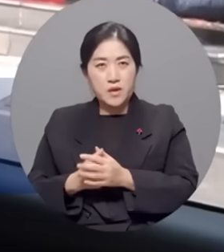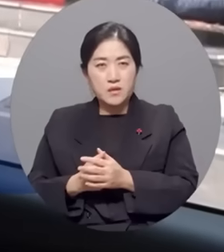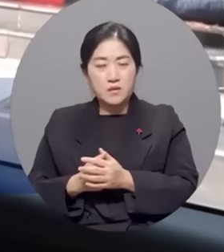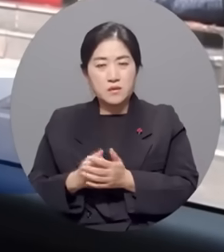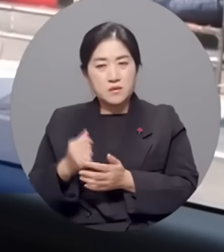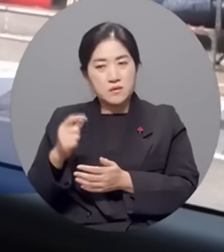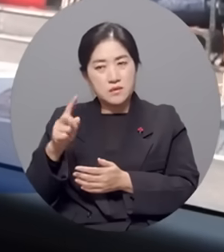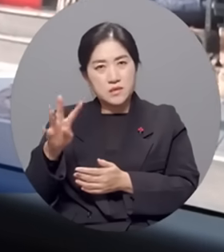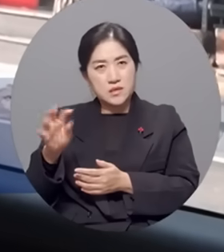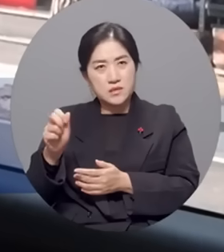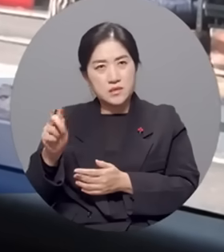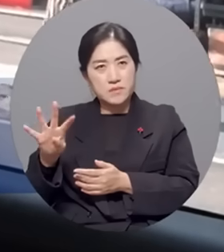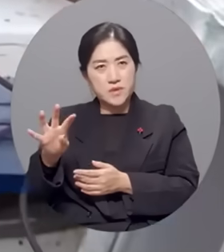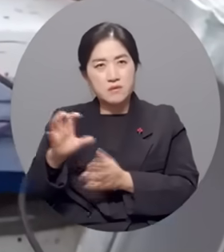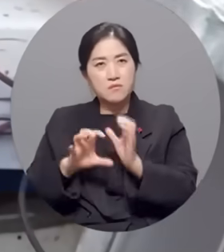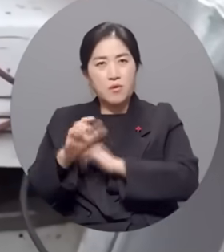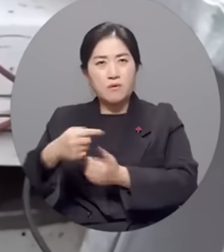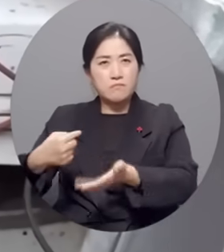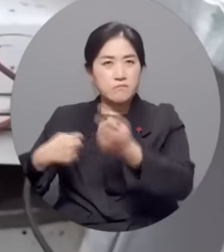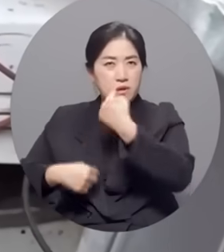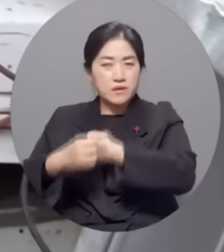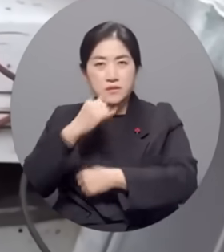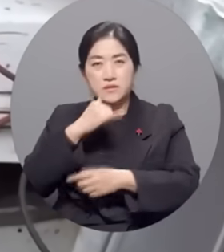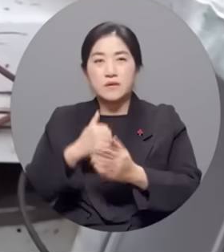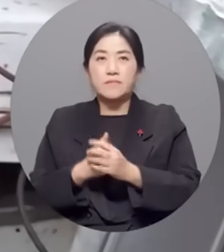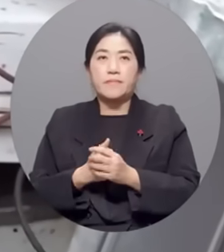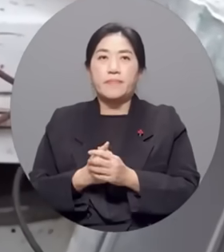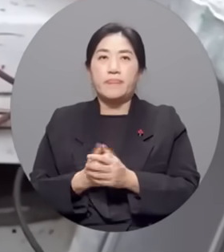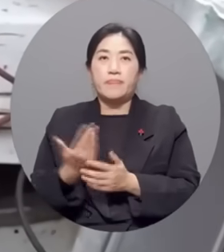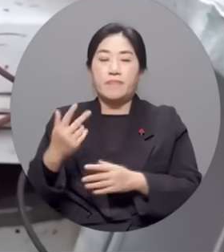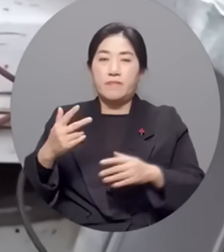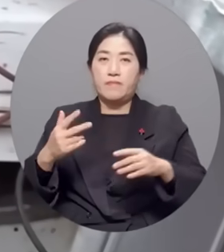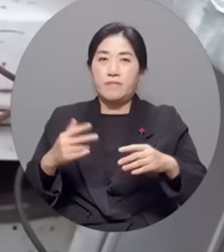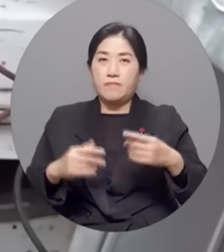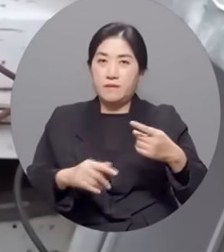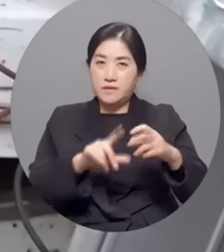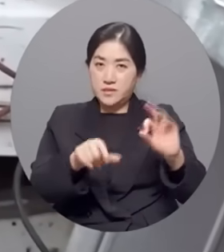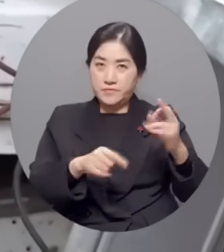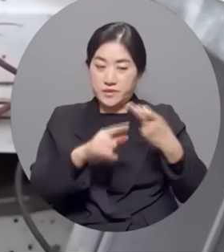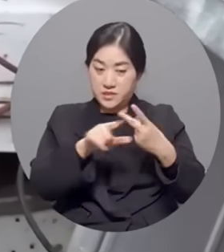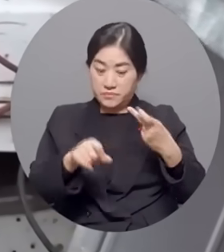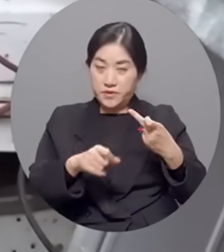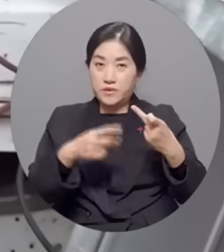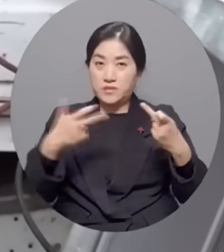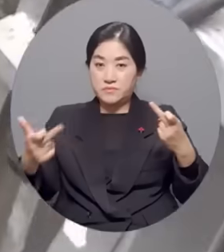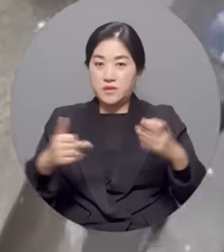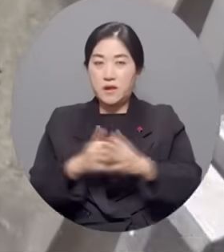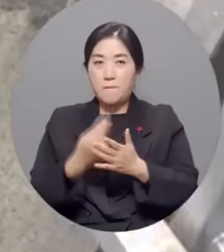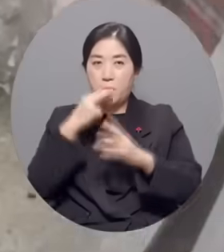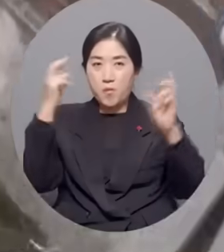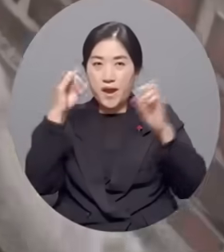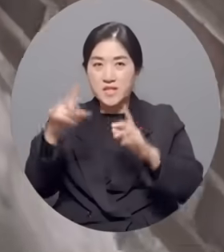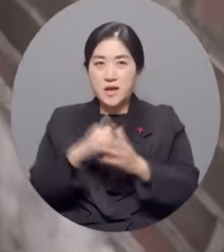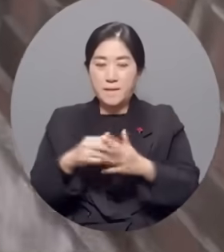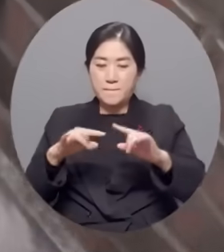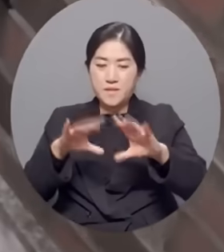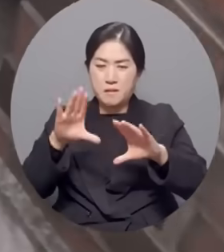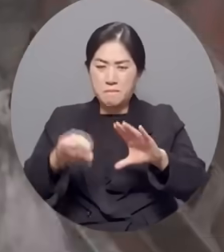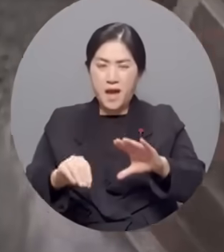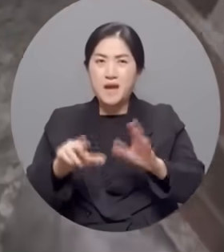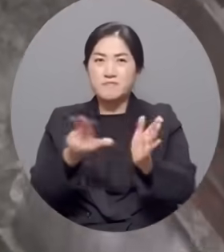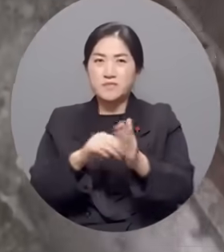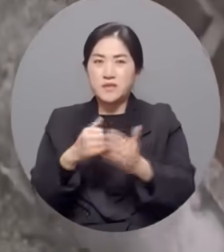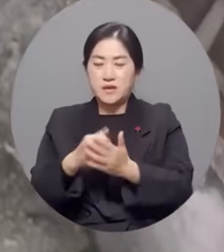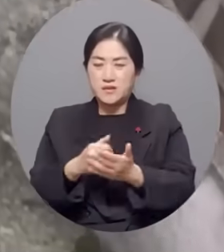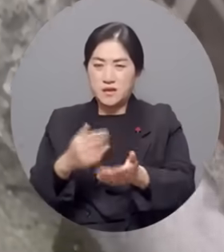40분 정도 한 것 같은데요. 지난 17일 하루 동안 한 보험사에 접수된 배터리 방전 관련